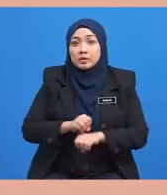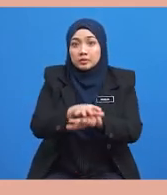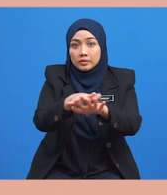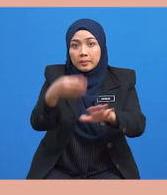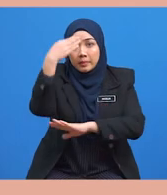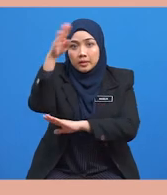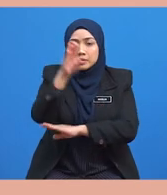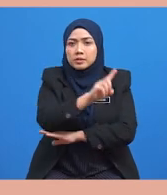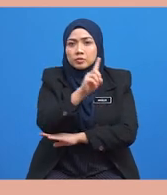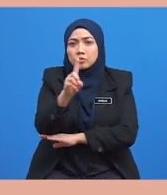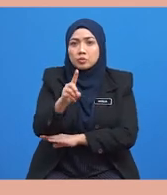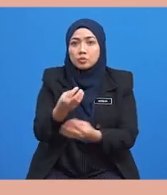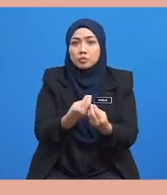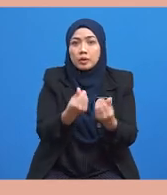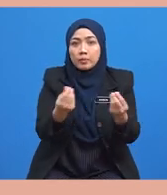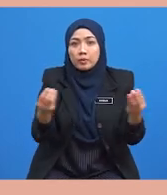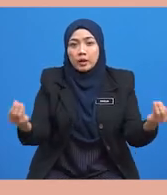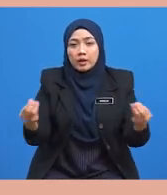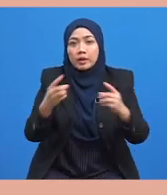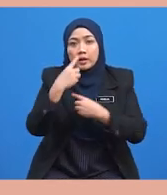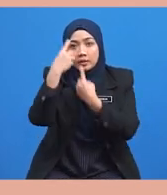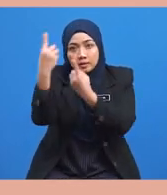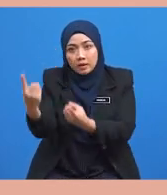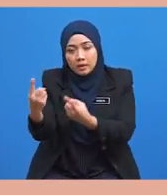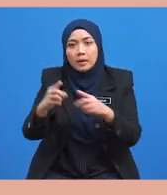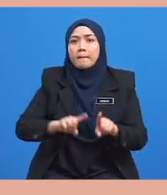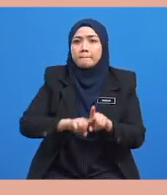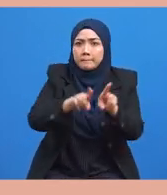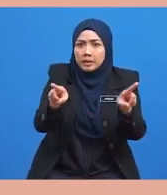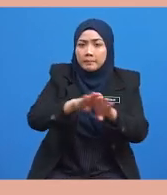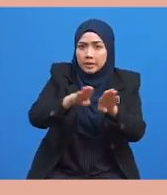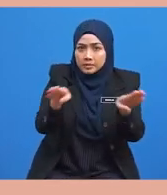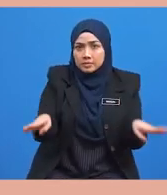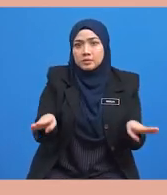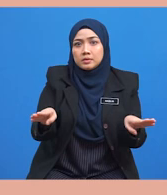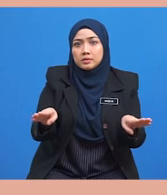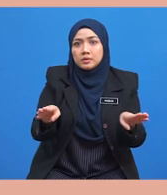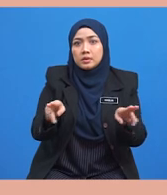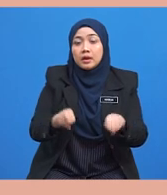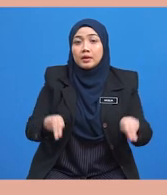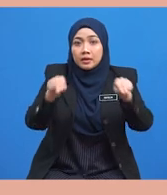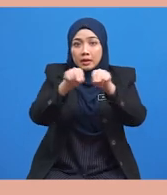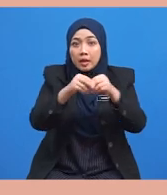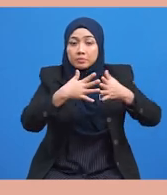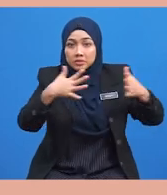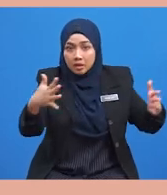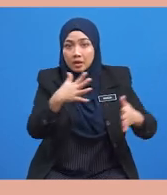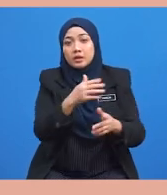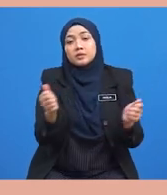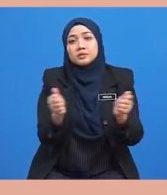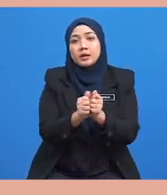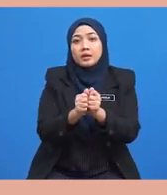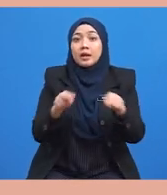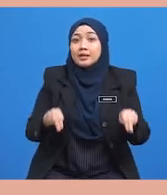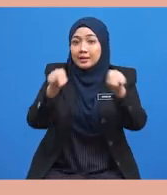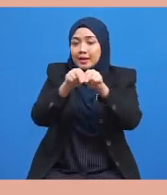Serakan bagi suatu taburan data ialah beza antara nilai cerapan yang terbesar dengan nilai